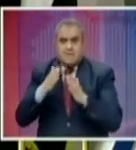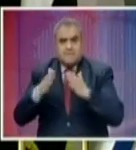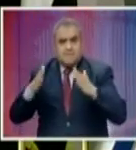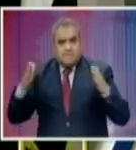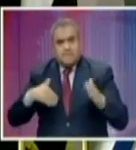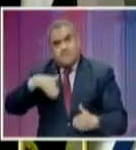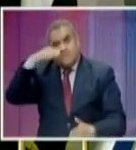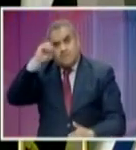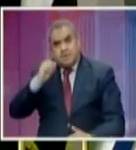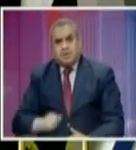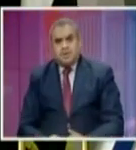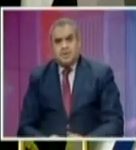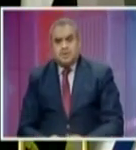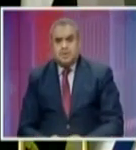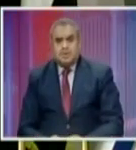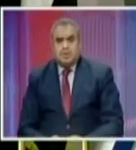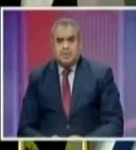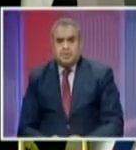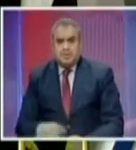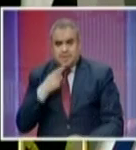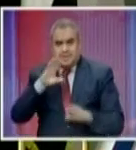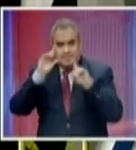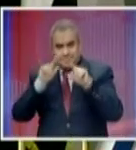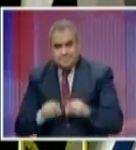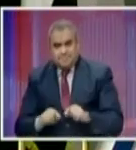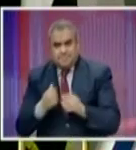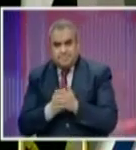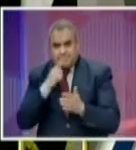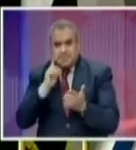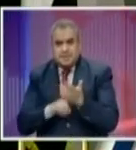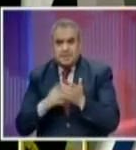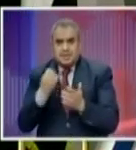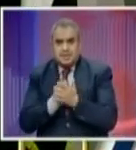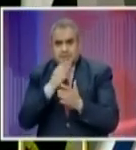وأكتر. أنا مش استسلم ومش انسحب